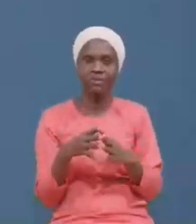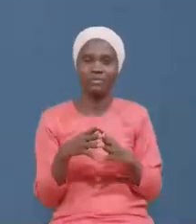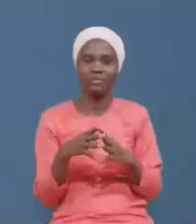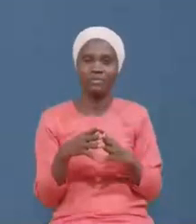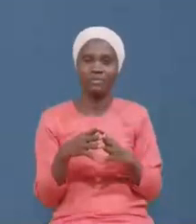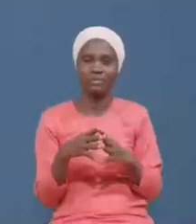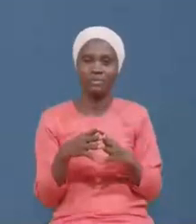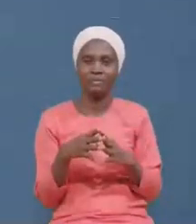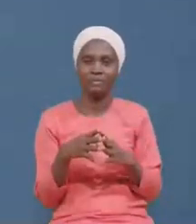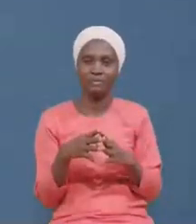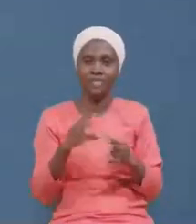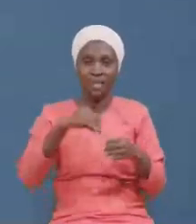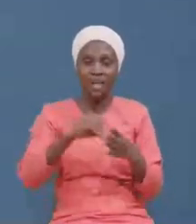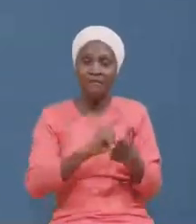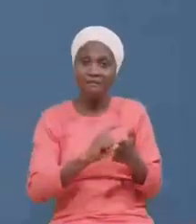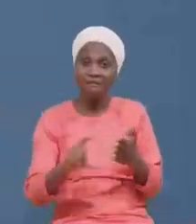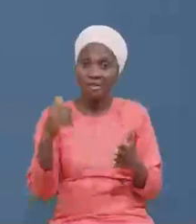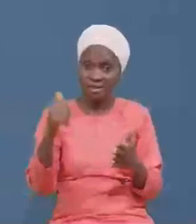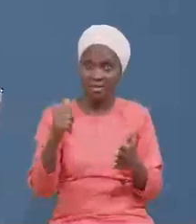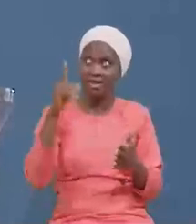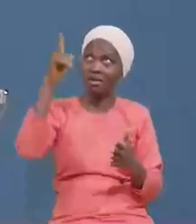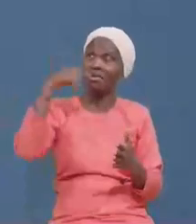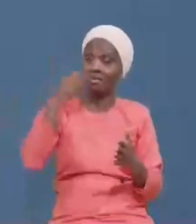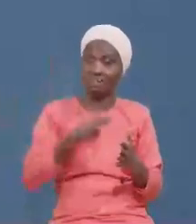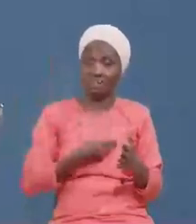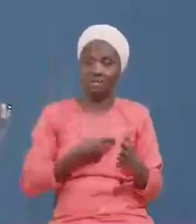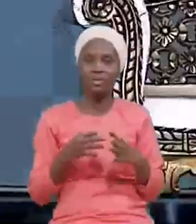Le verset 10 nous dit,